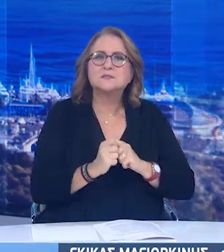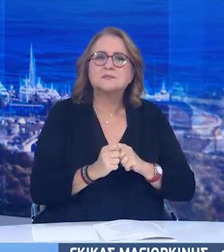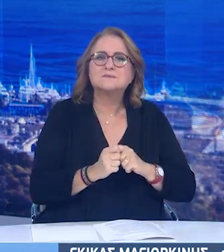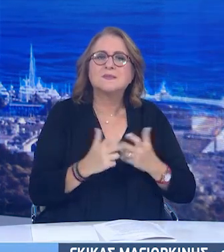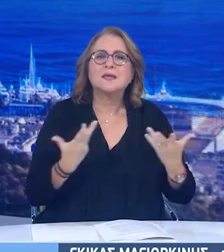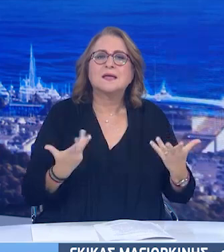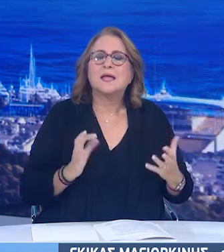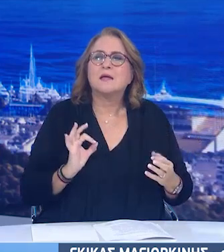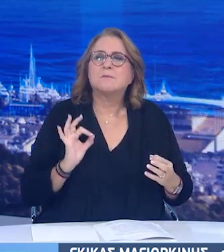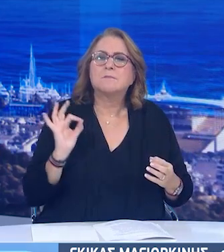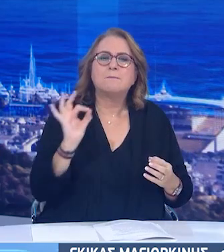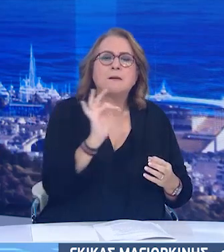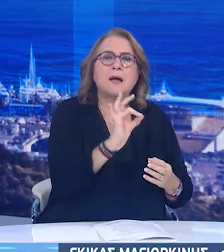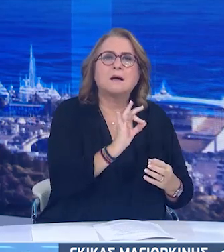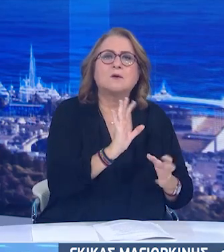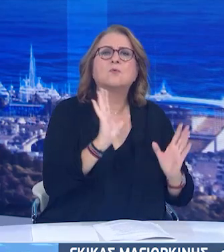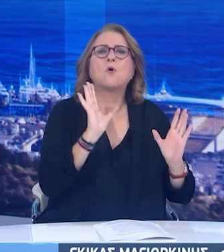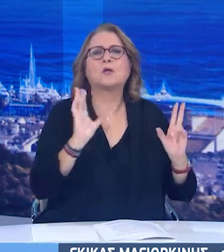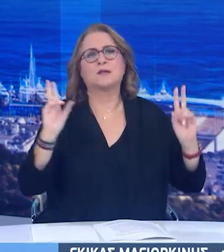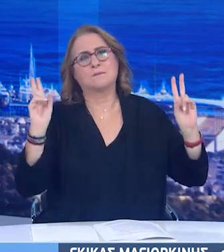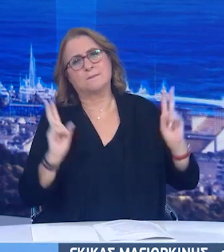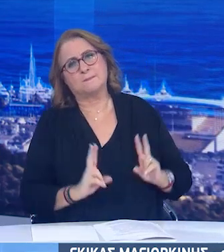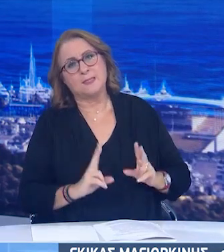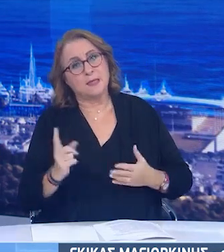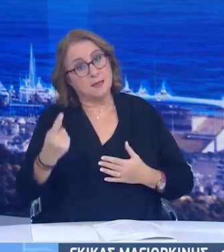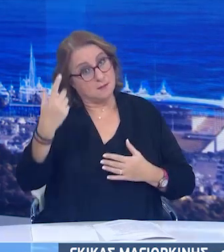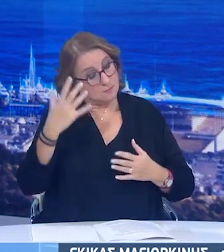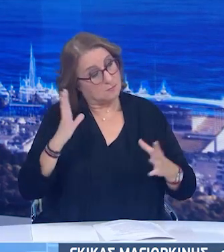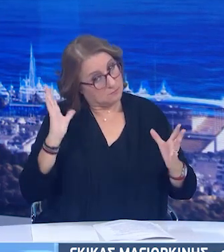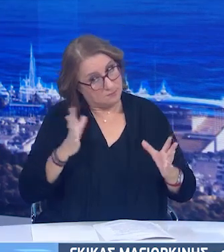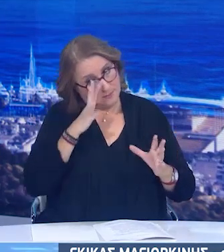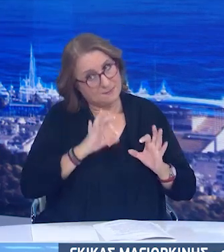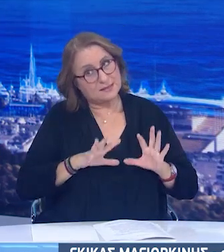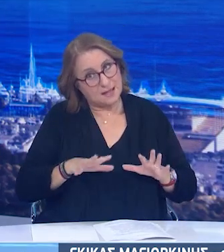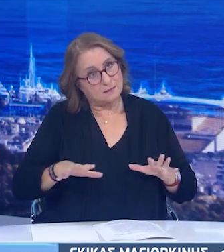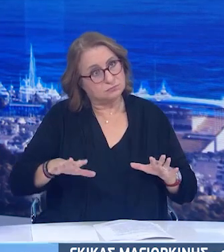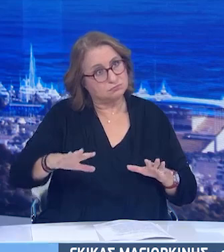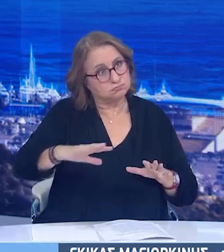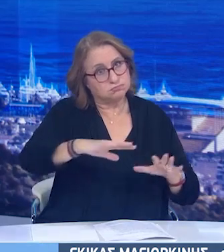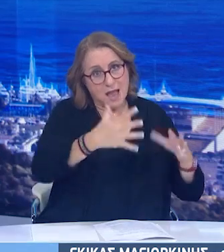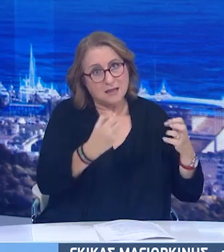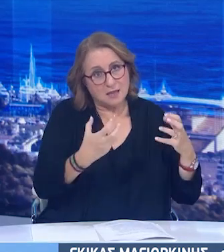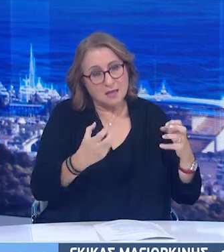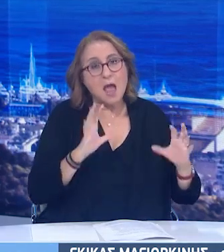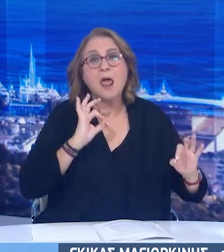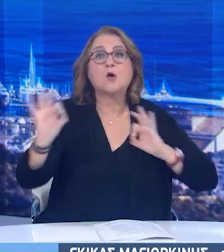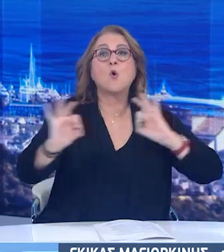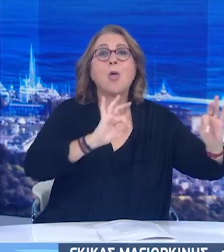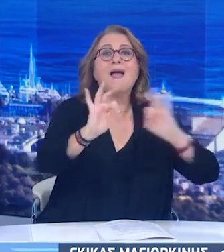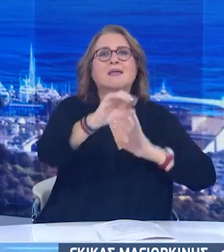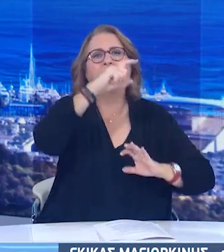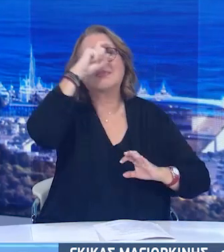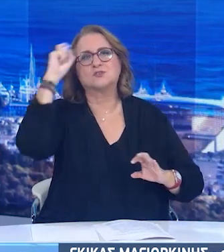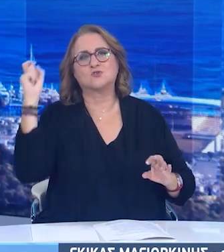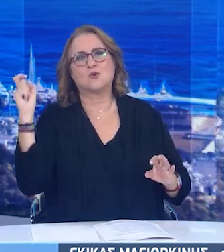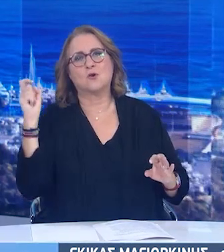είναι τόσο μεταδοτικά. Ενώ έχουν διεισδυτικότητα σε πληθυσμούς που έχουν ανοσία, δεν φαίνεται ότι μεταδίδονται τόσο εύκολα όσο για